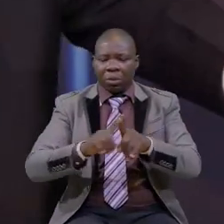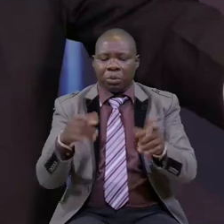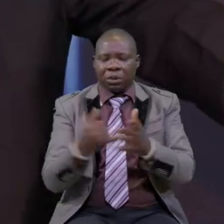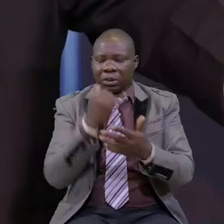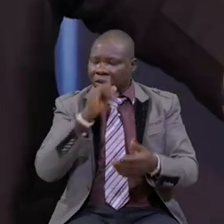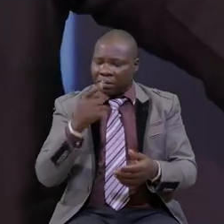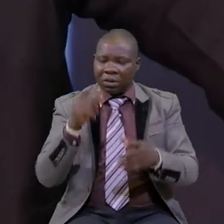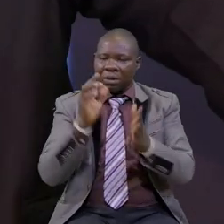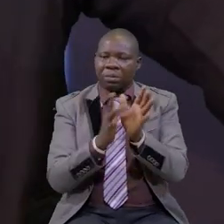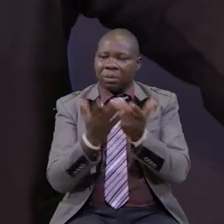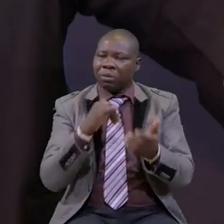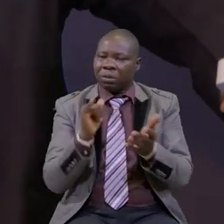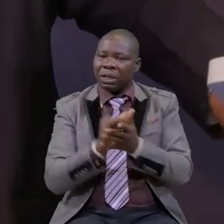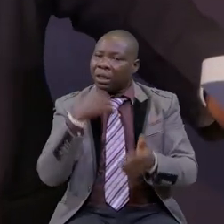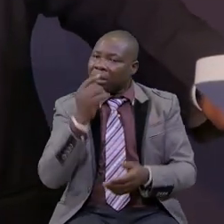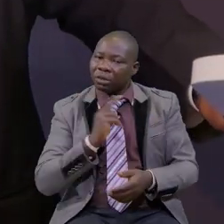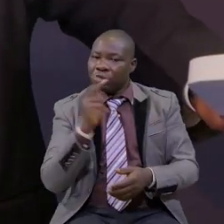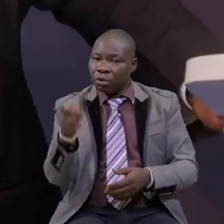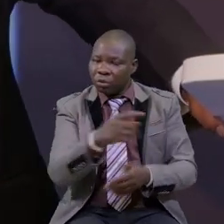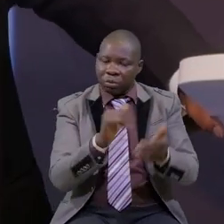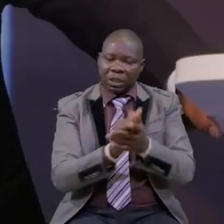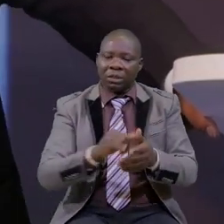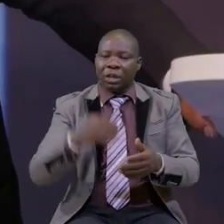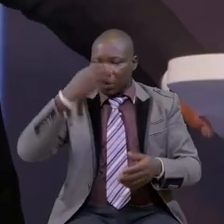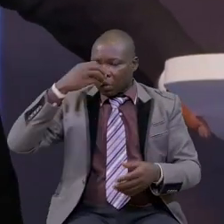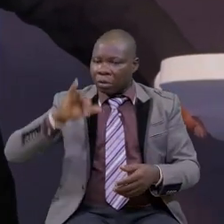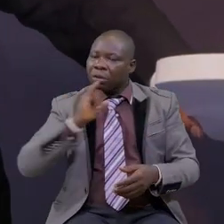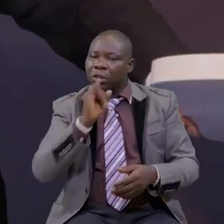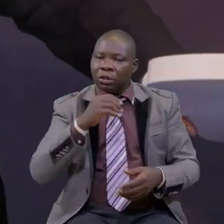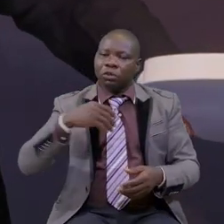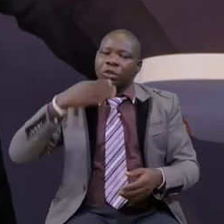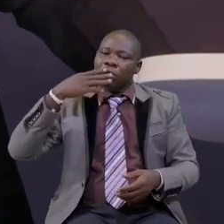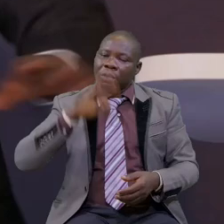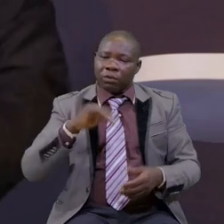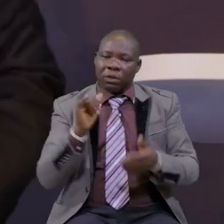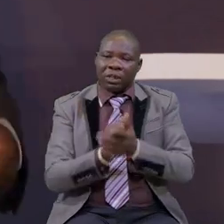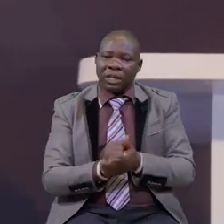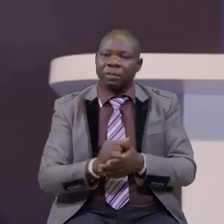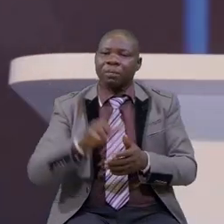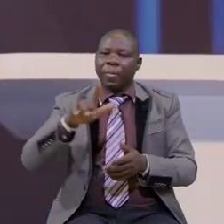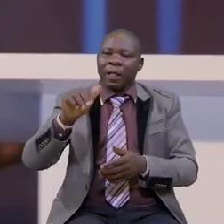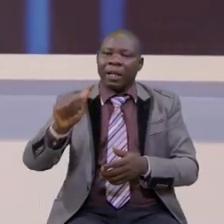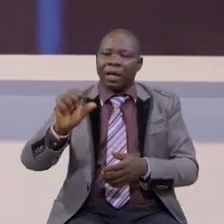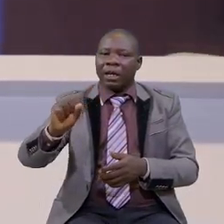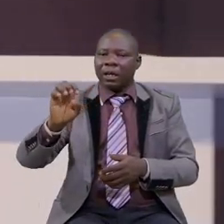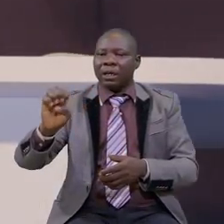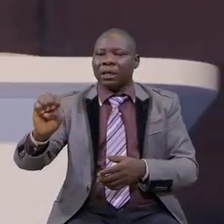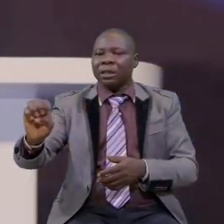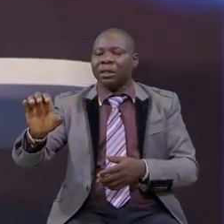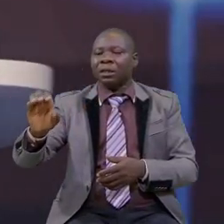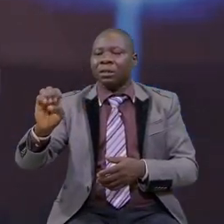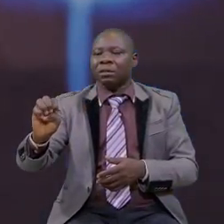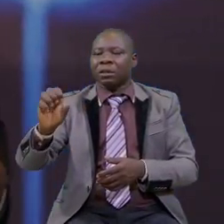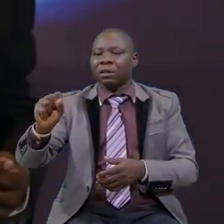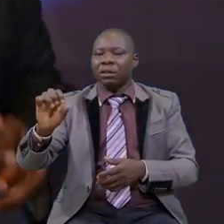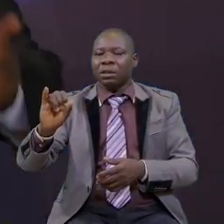qui te dit ce qui est mauvais, que la corruption est mauvaise, que la cupidité est mauvaise, que les